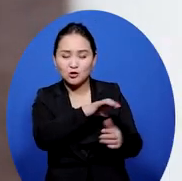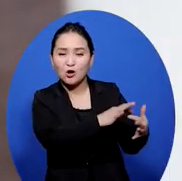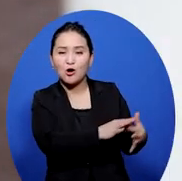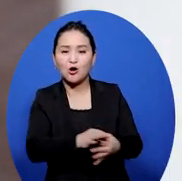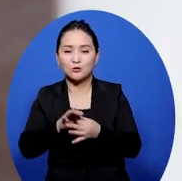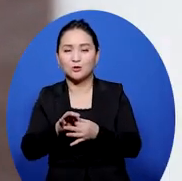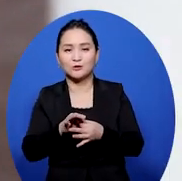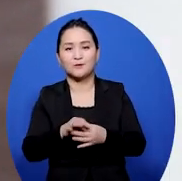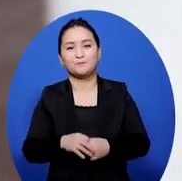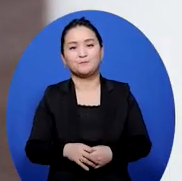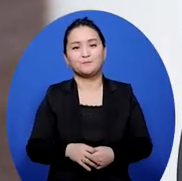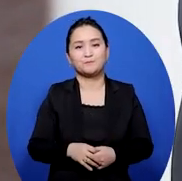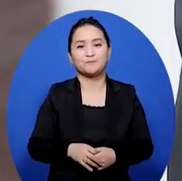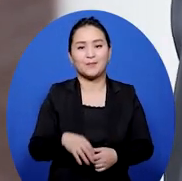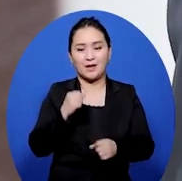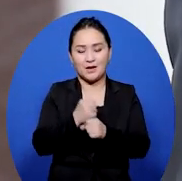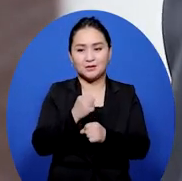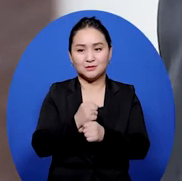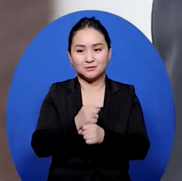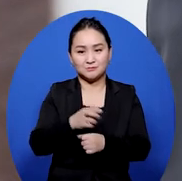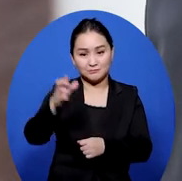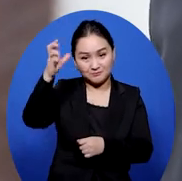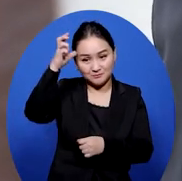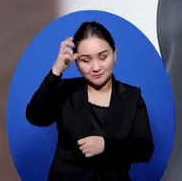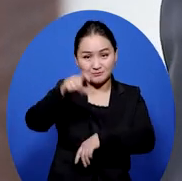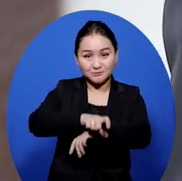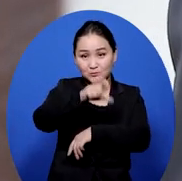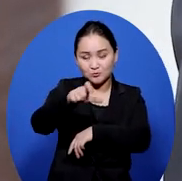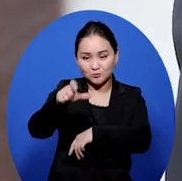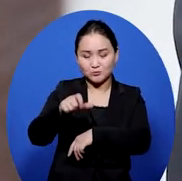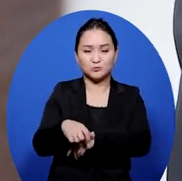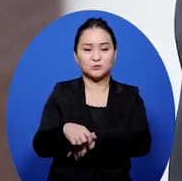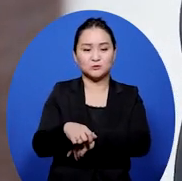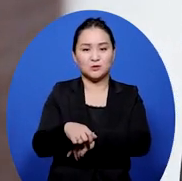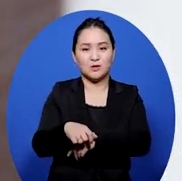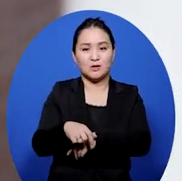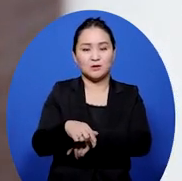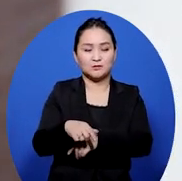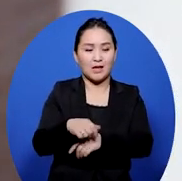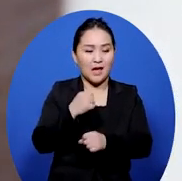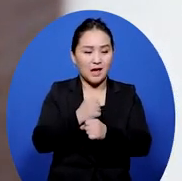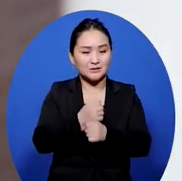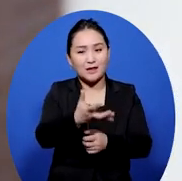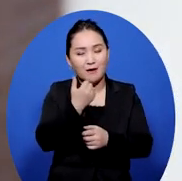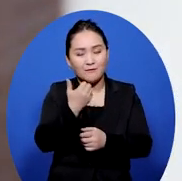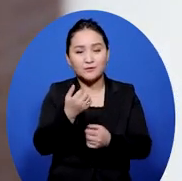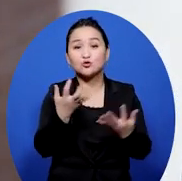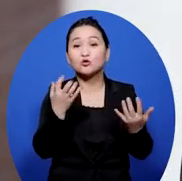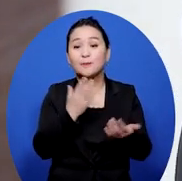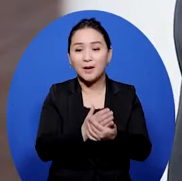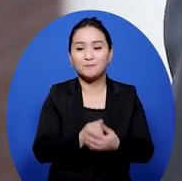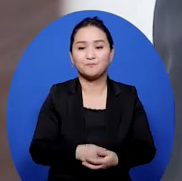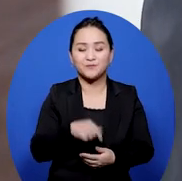за ажиллах боловсон хүчин бол яг баг хүмүүс бол яг баг байна. Гэхдээ ажлын байрны эрэлт хэрэгцээ бол байна. За